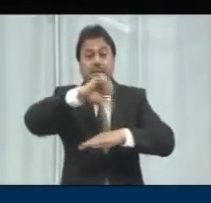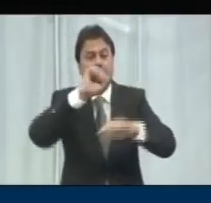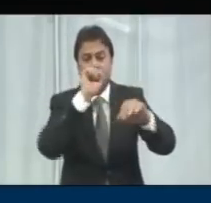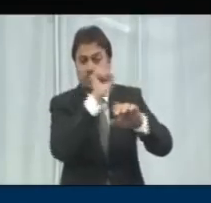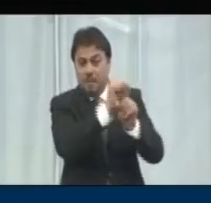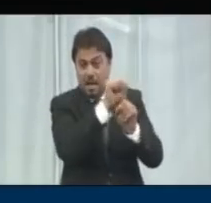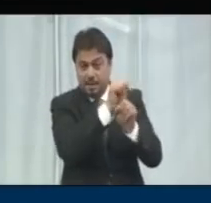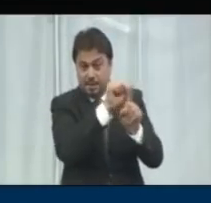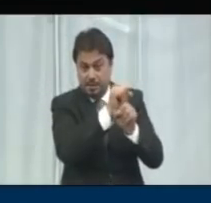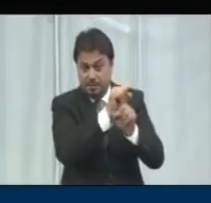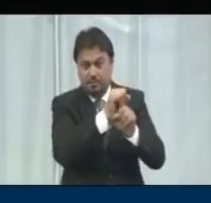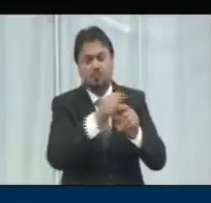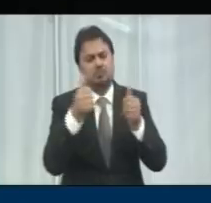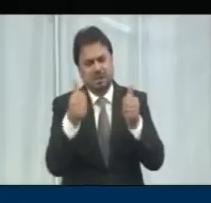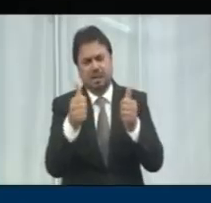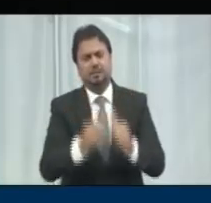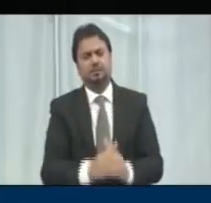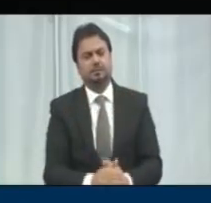به أيضا. نعم.